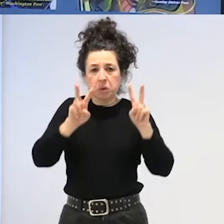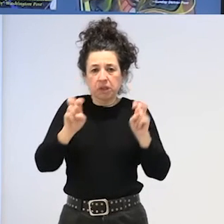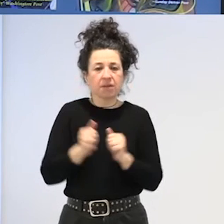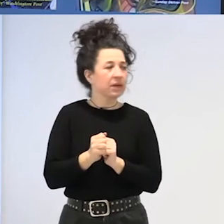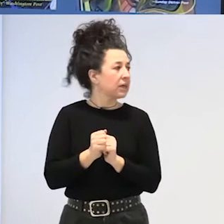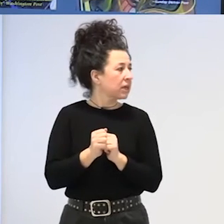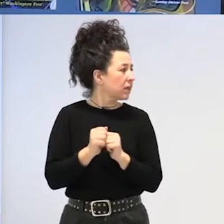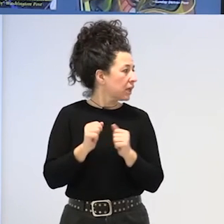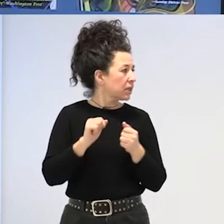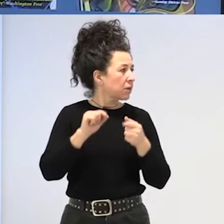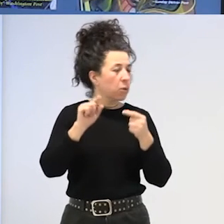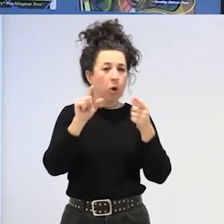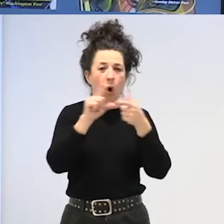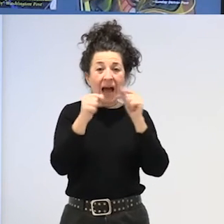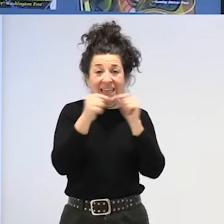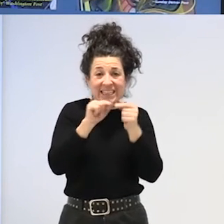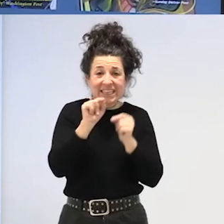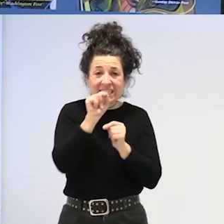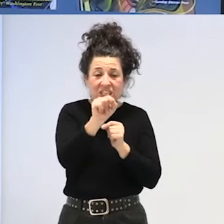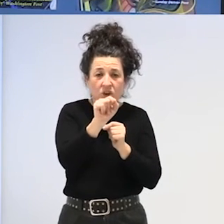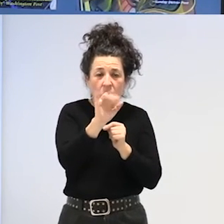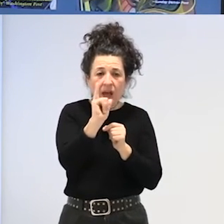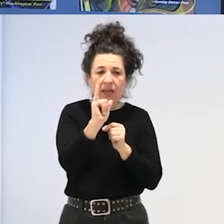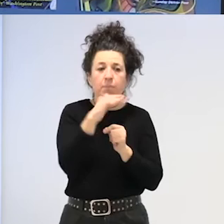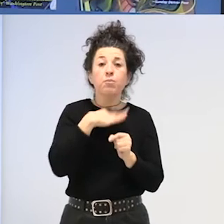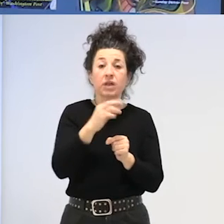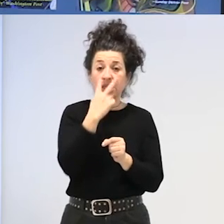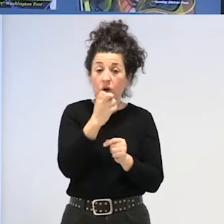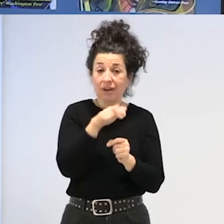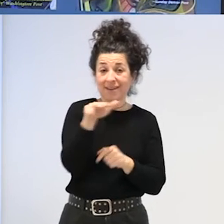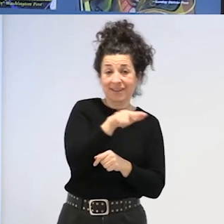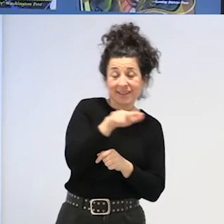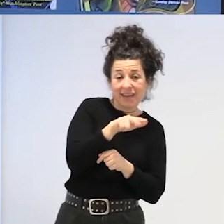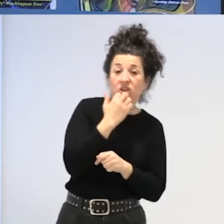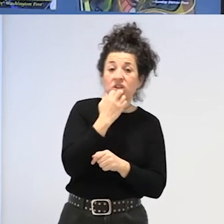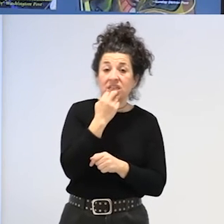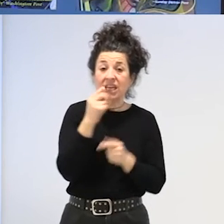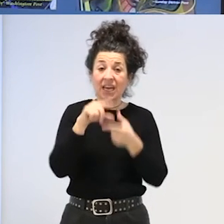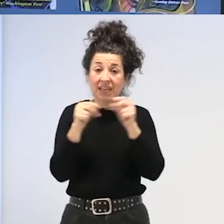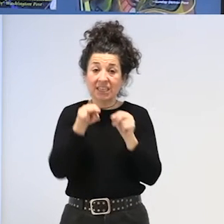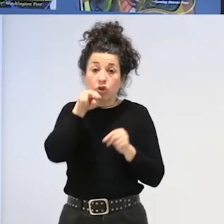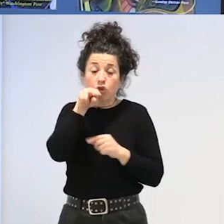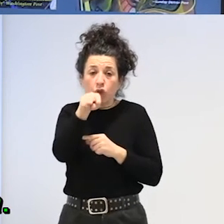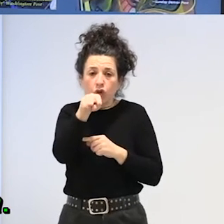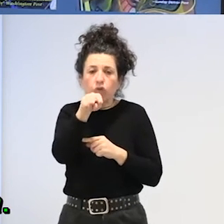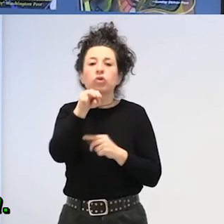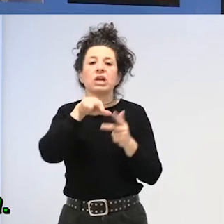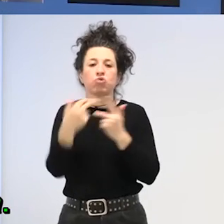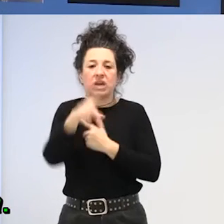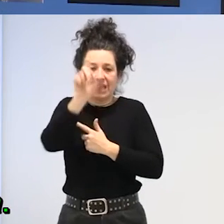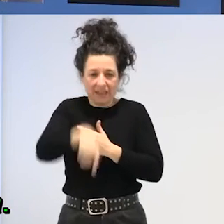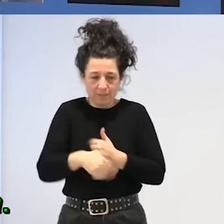asterisko dekotenak gazteleraz aurkitu daitezke, eta bi asteriskoena euskaraz ere, hau da,